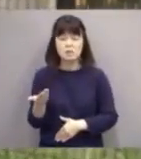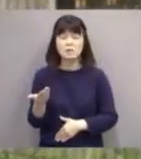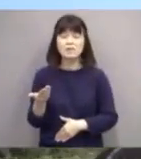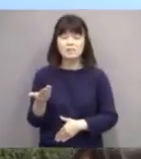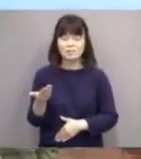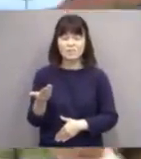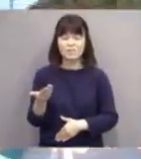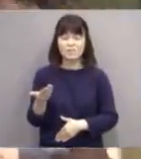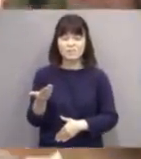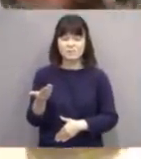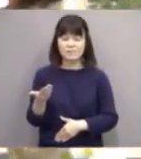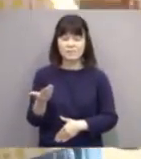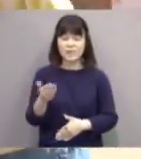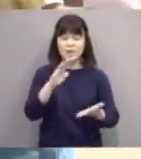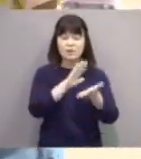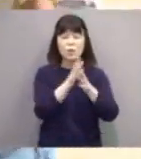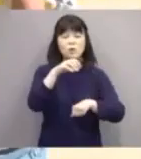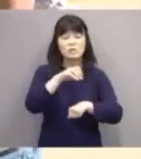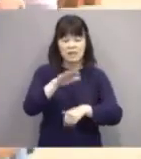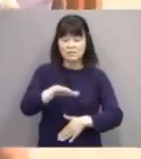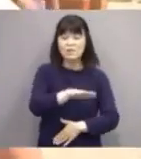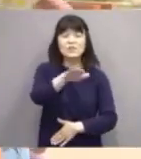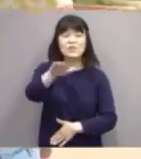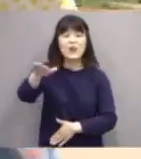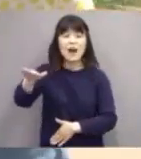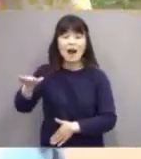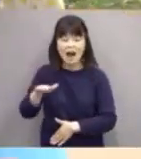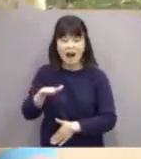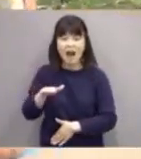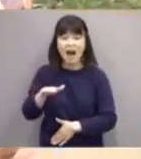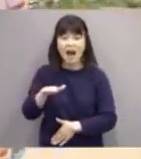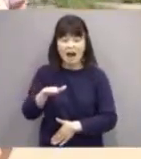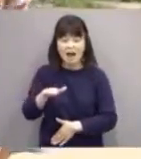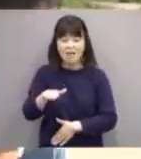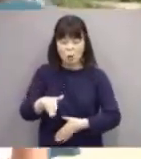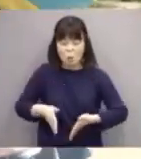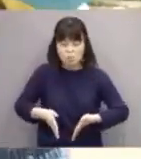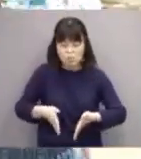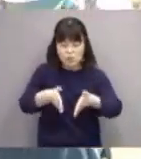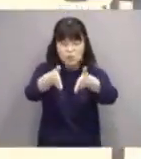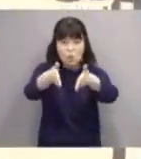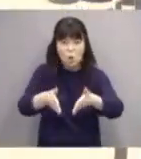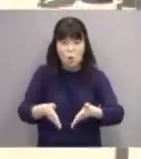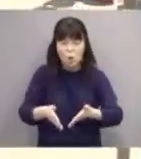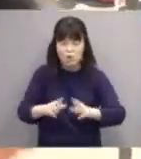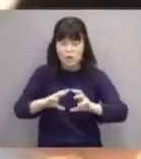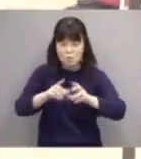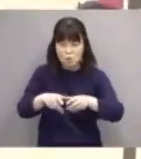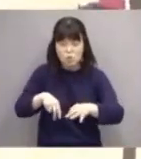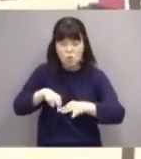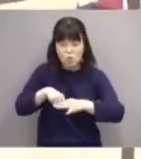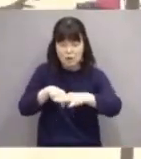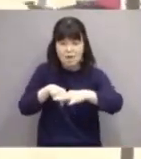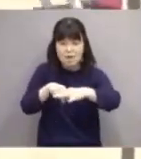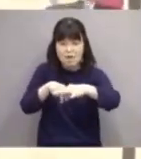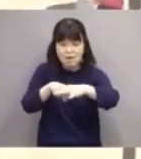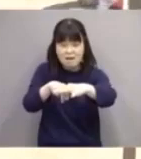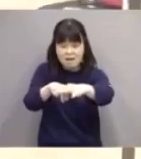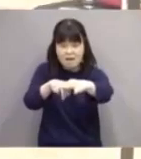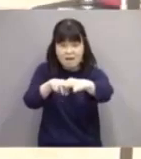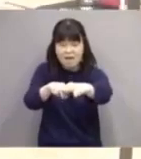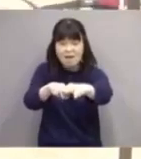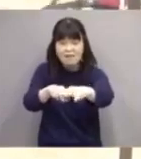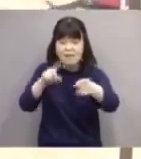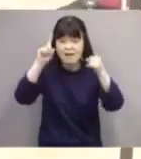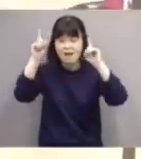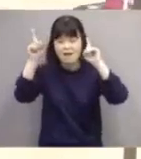つながりでお庭で、溝のところでボールを蹴って転がるところをもう今